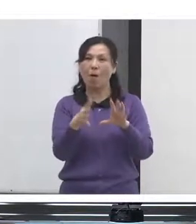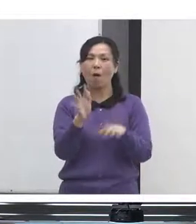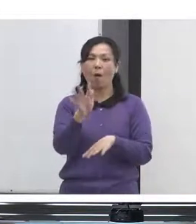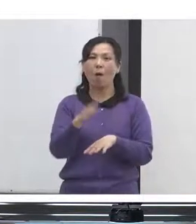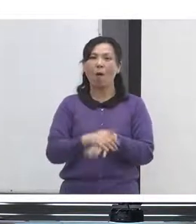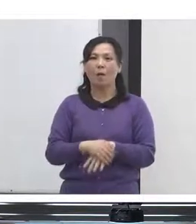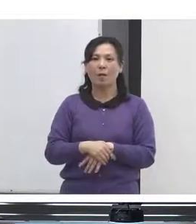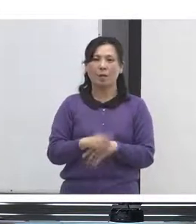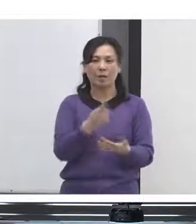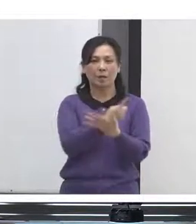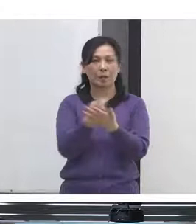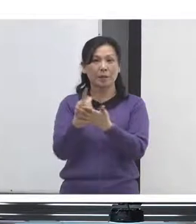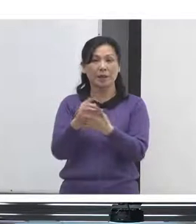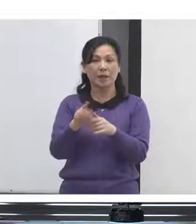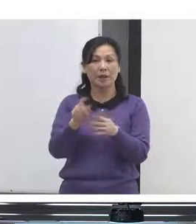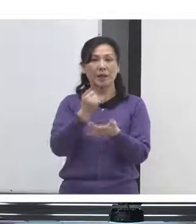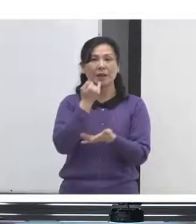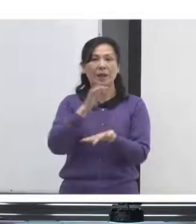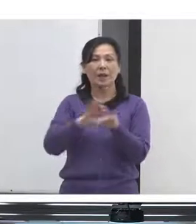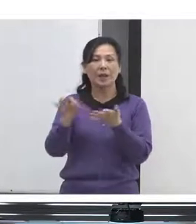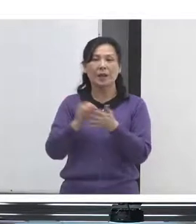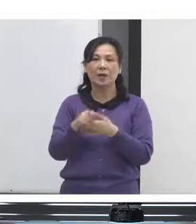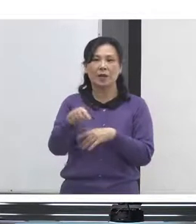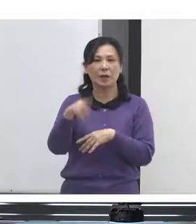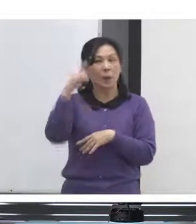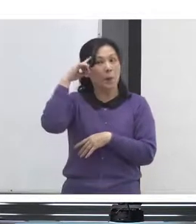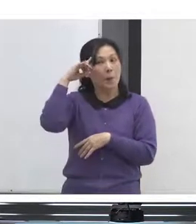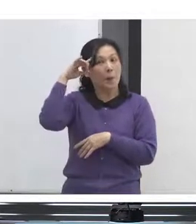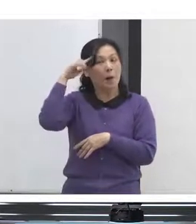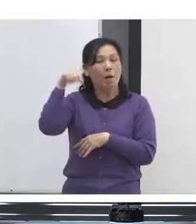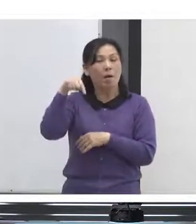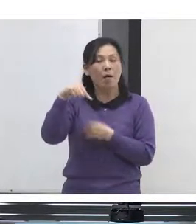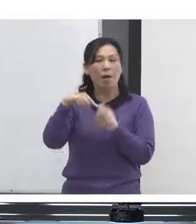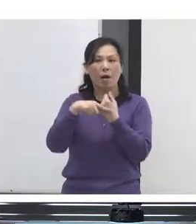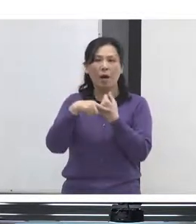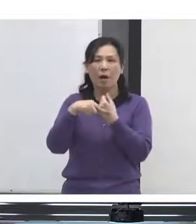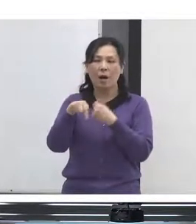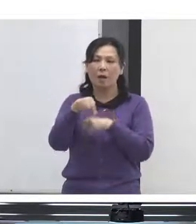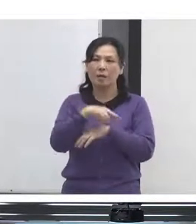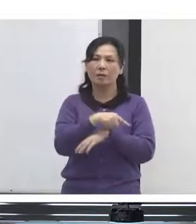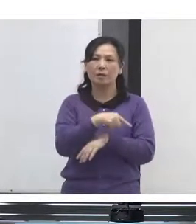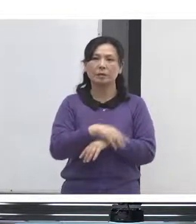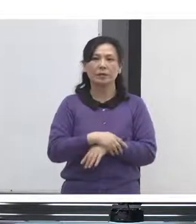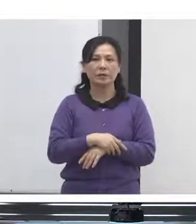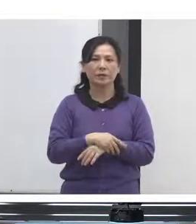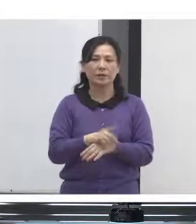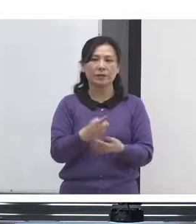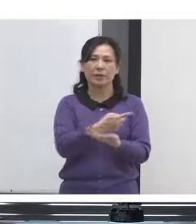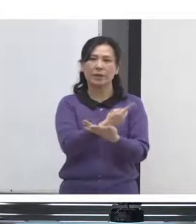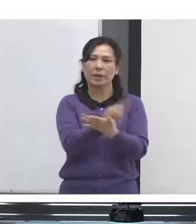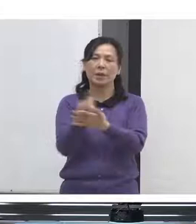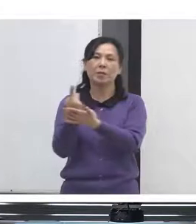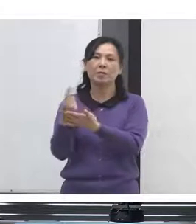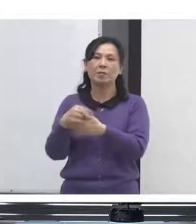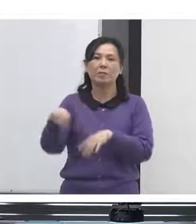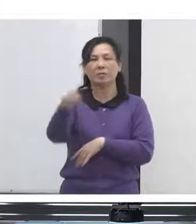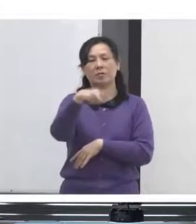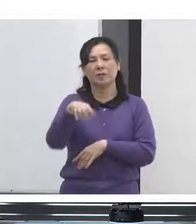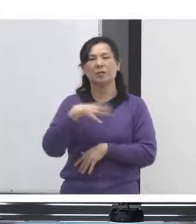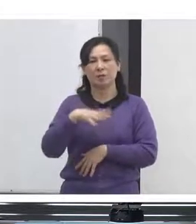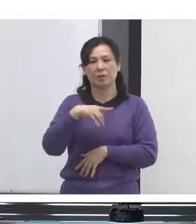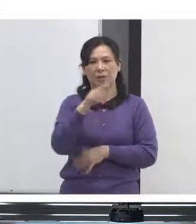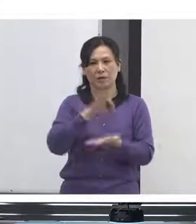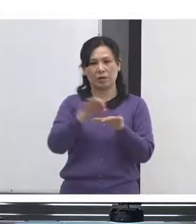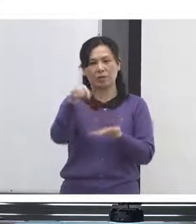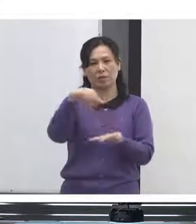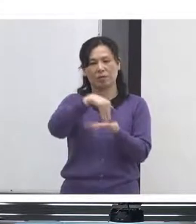用 Docker， 大家知道就是一个开发可以说是圣经 Bible 吧，只要是 developer 都非常，就现在大家就用 Docker 把